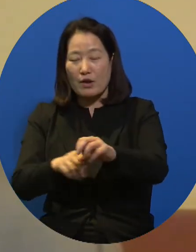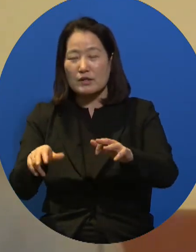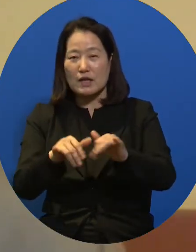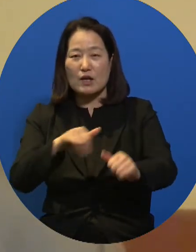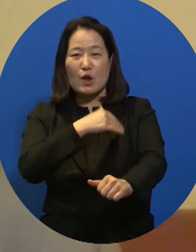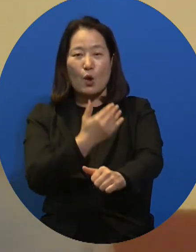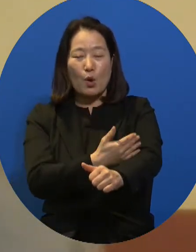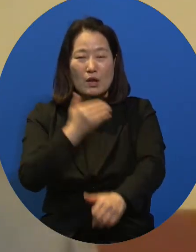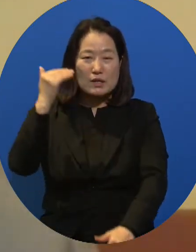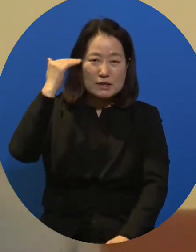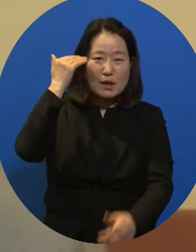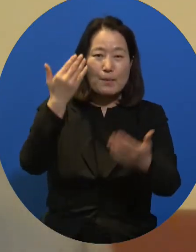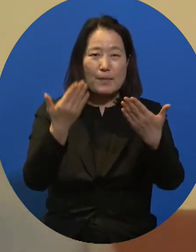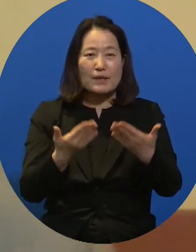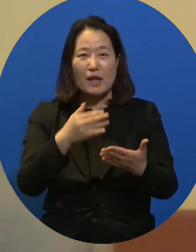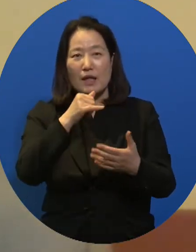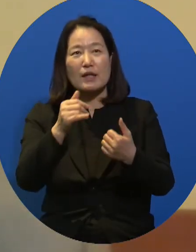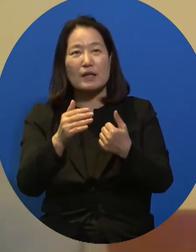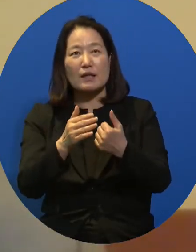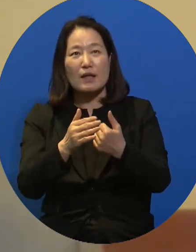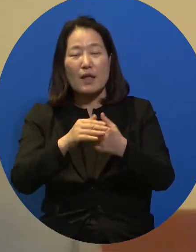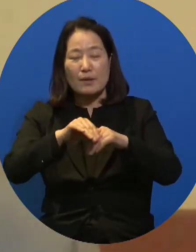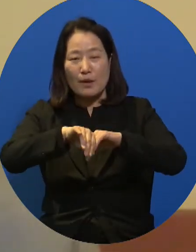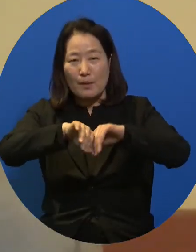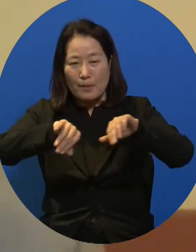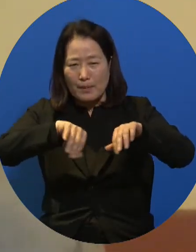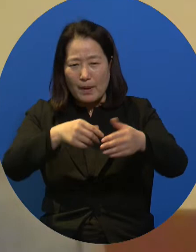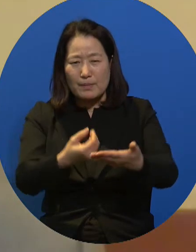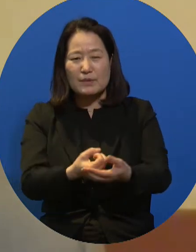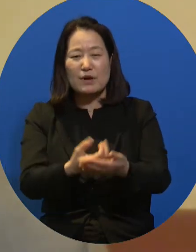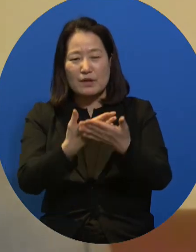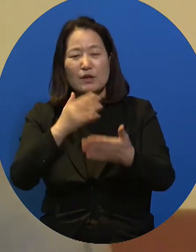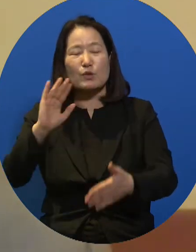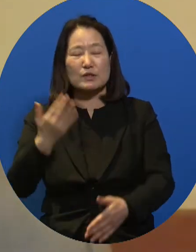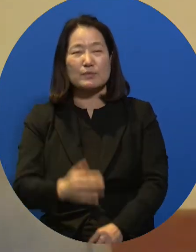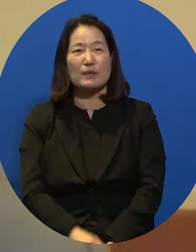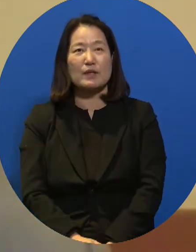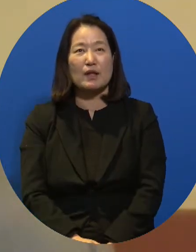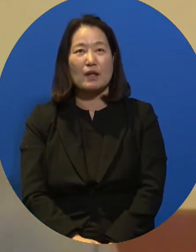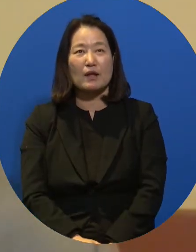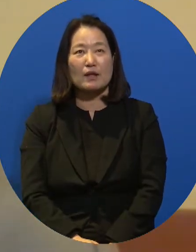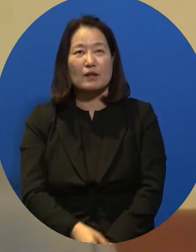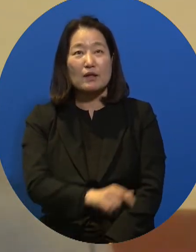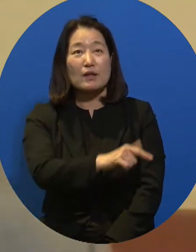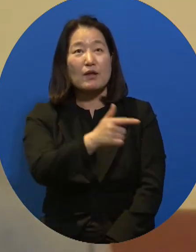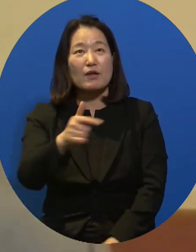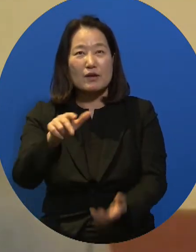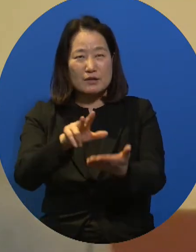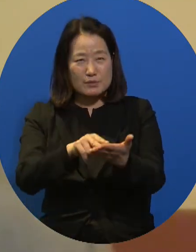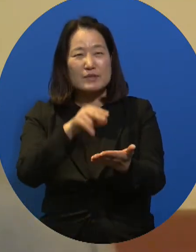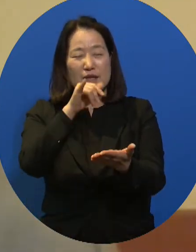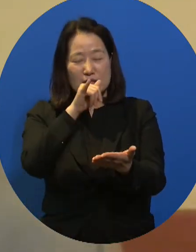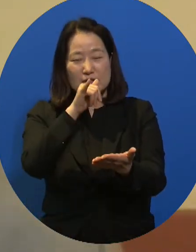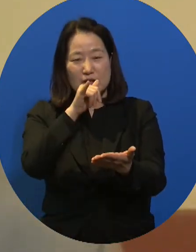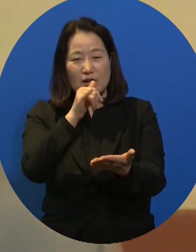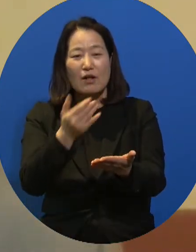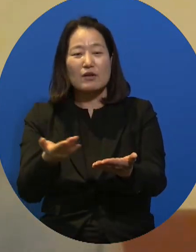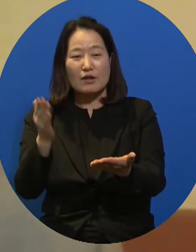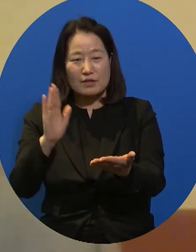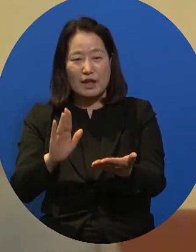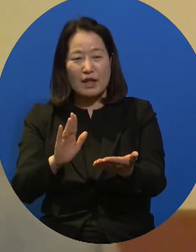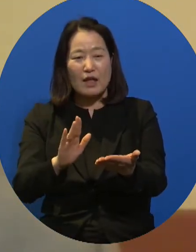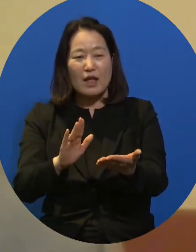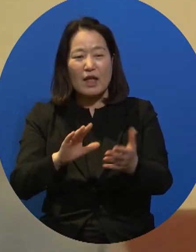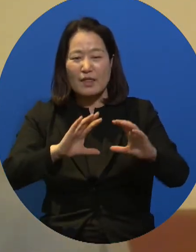사용이 되었다는 것을 밝히게 되었습니다. 그리고 여러 가지 문제가 있는데 이를 헝가리에서는